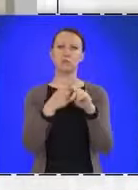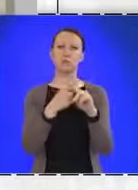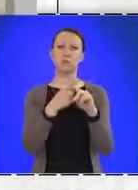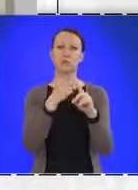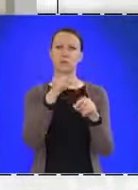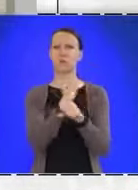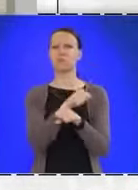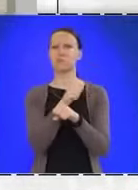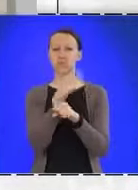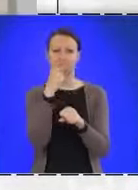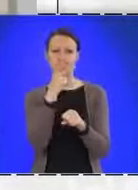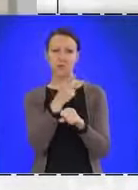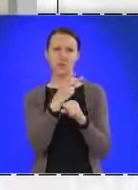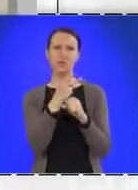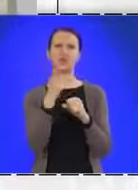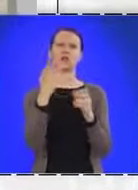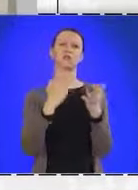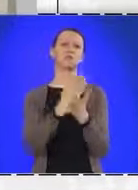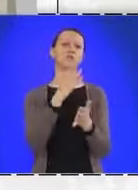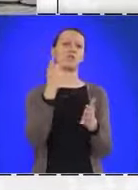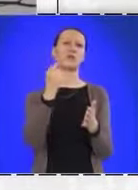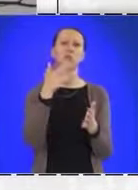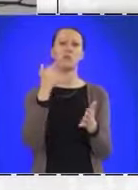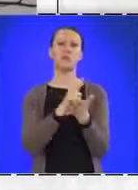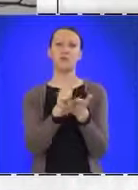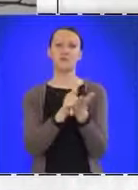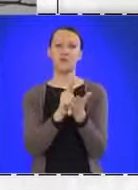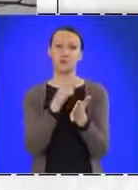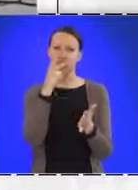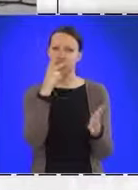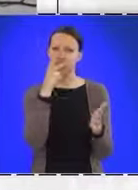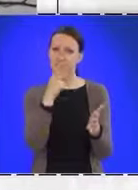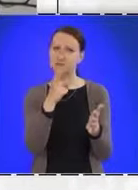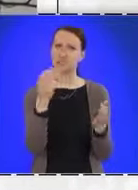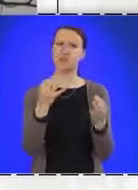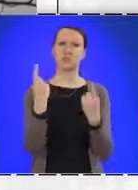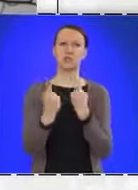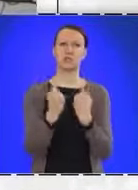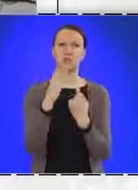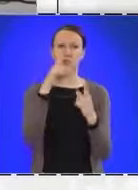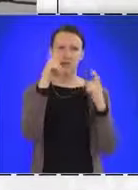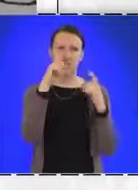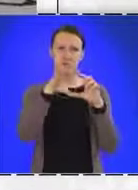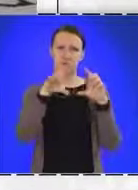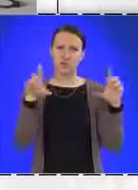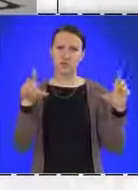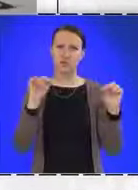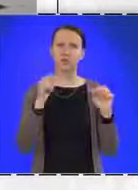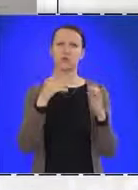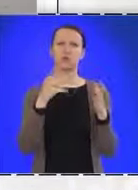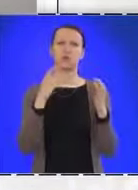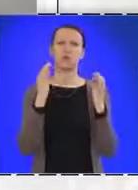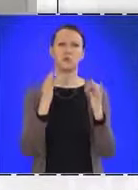vrlo često zanemarujemo iz nehaja jer jednostavno nemamo vremena obratiti pažnju na nekakve situacije i njena